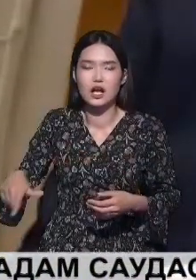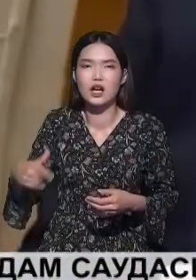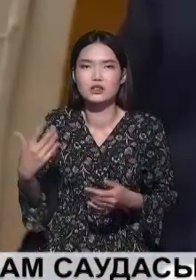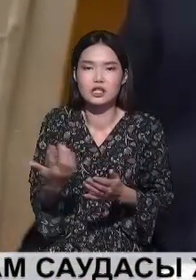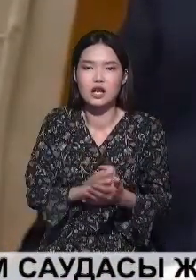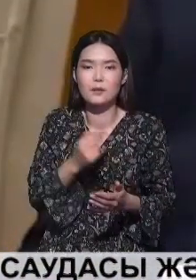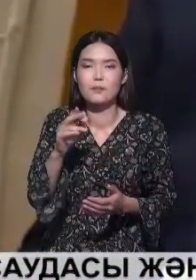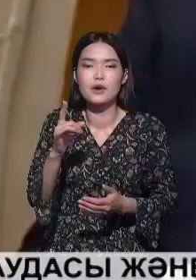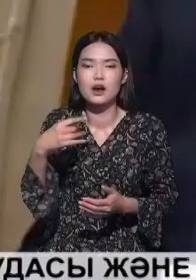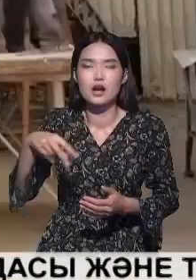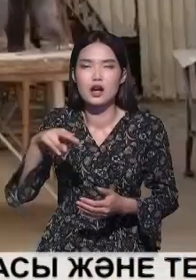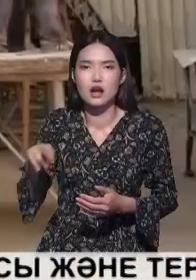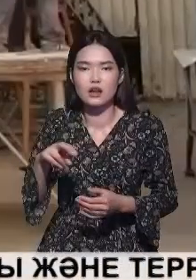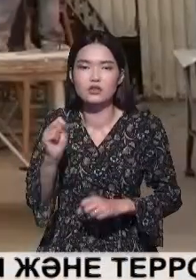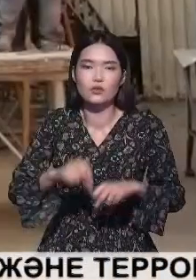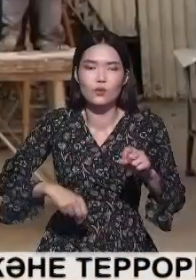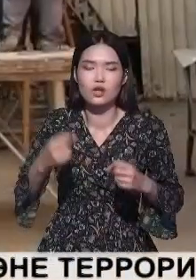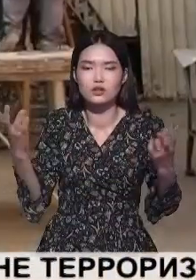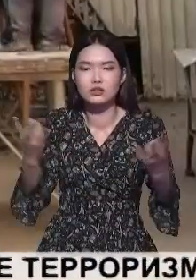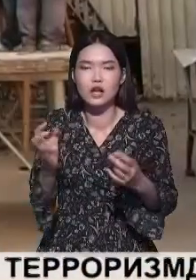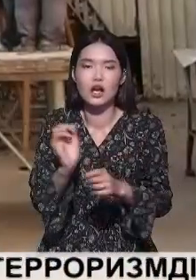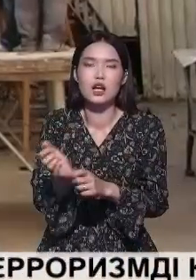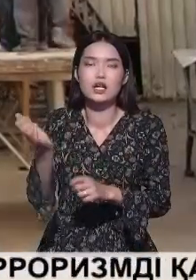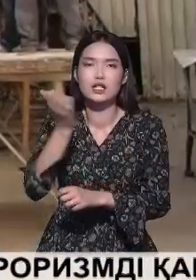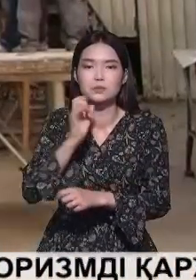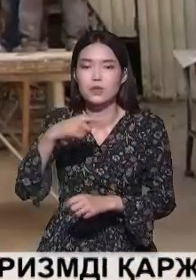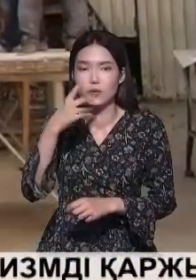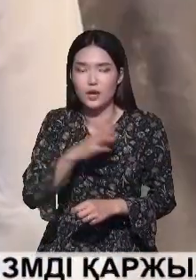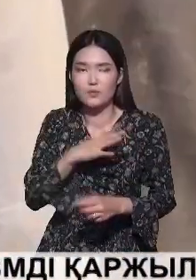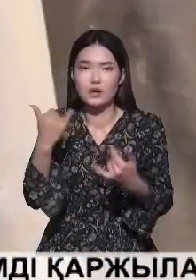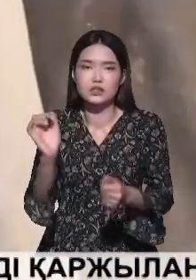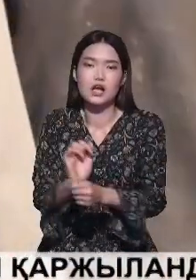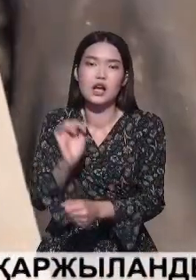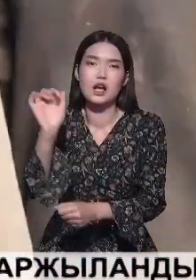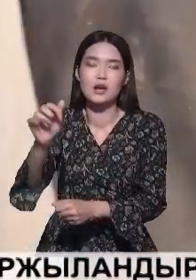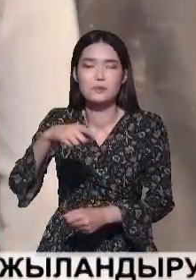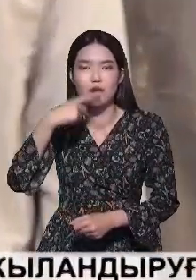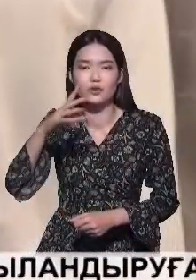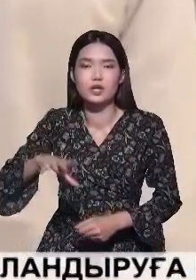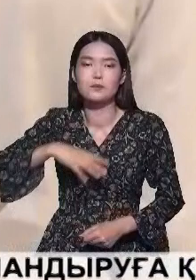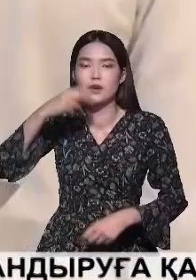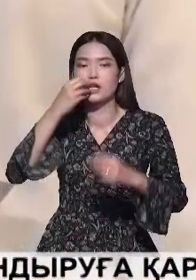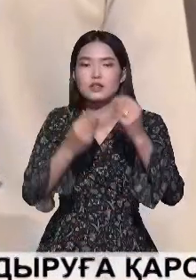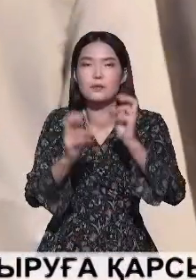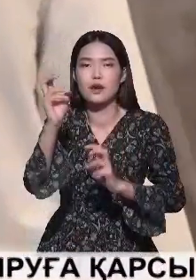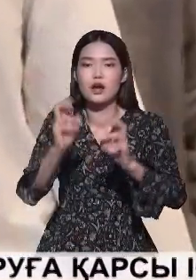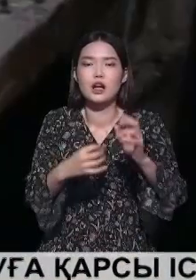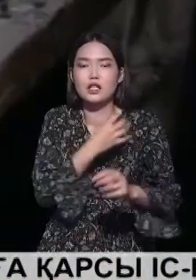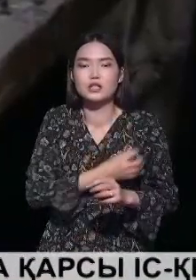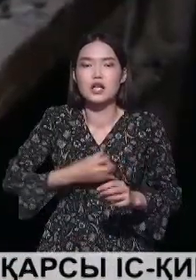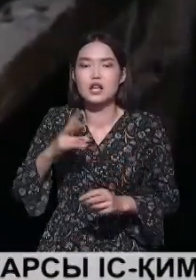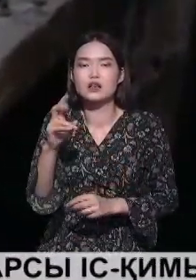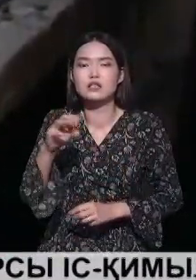айналдыруға мүмкіншілігіміз бар. Импортты айттық, енді экспортқа ойысайық. Былтыр тамақ өндірісінің негізгі капиталына